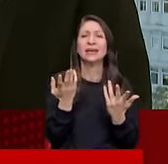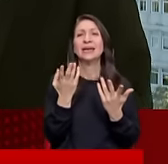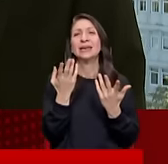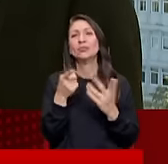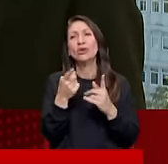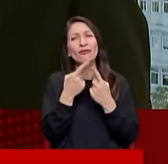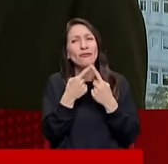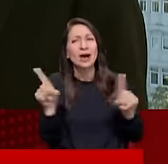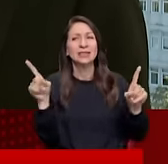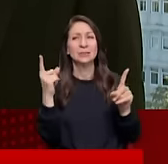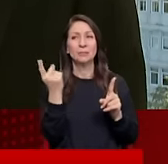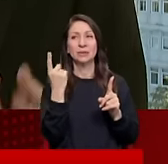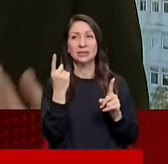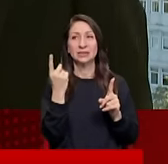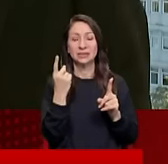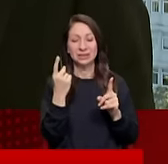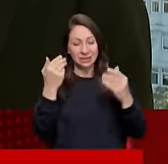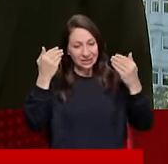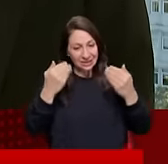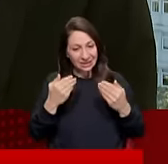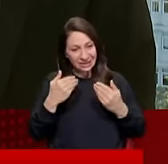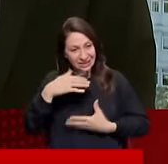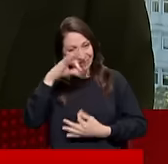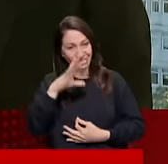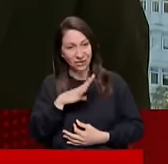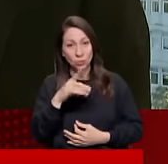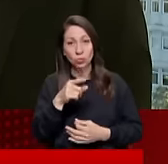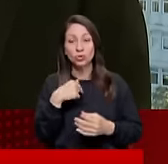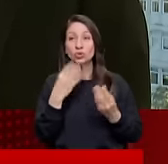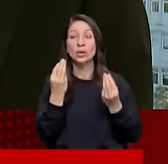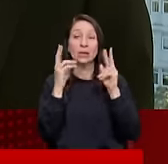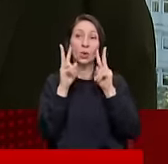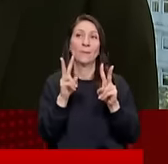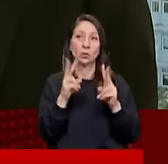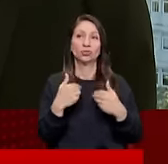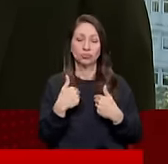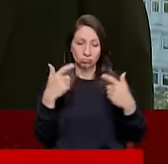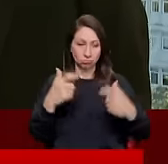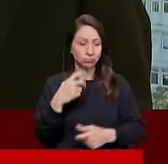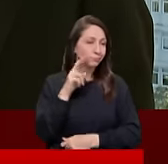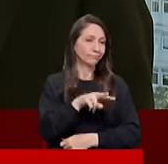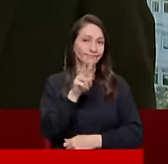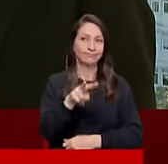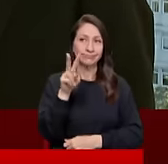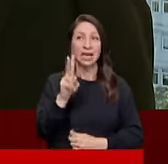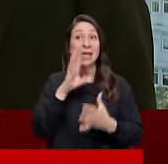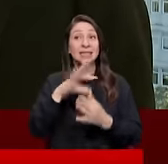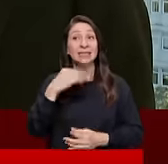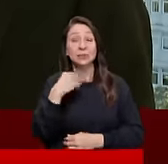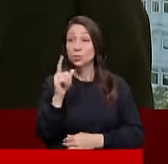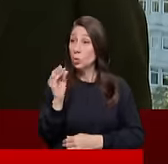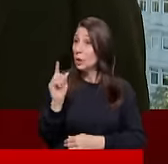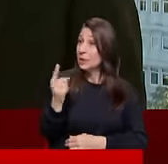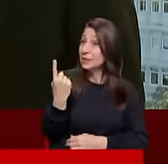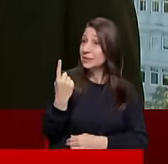çok daha başka bir kimya vardı. Bu kimyayı da ben çok iyi görebiliyordum sahada. İnsanlara söylemiştim ben. Çok ilginç.